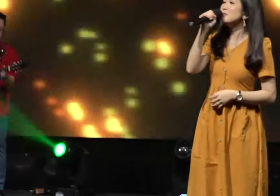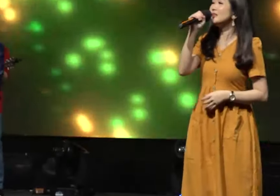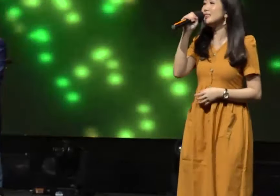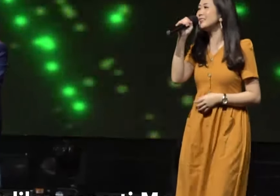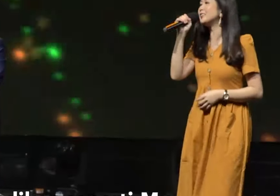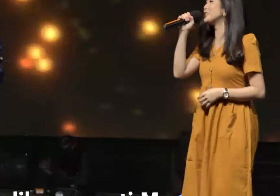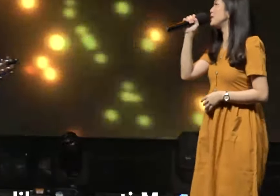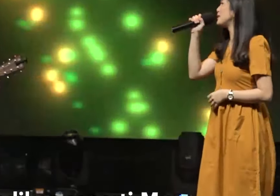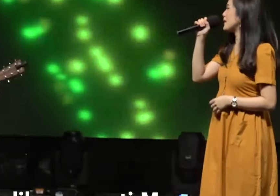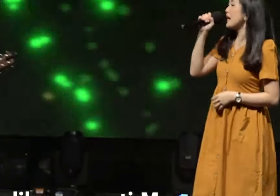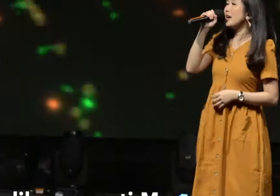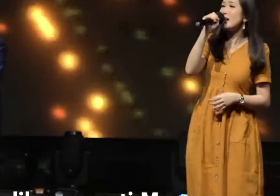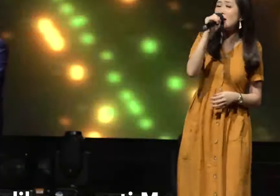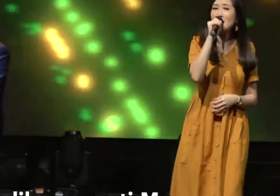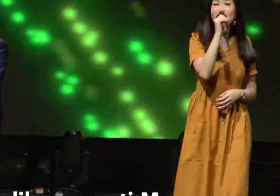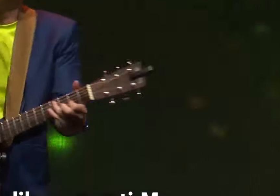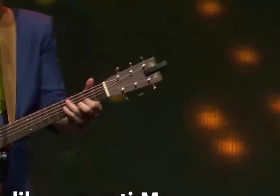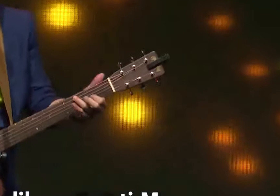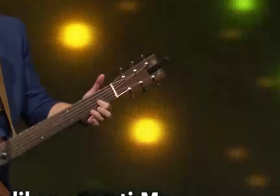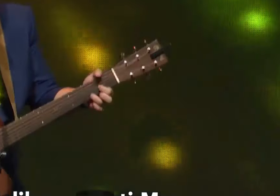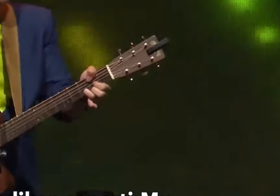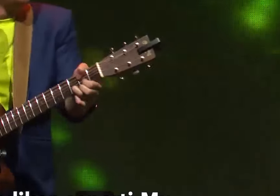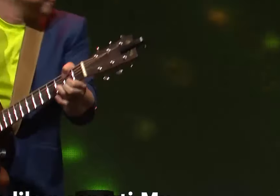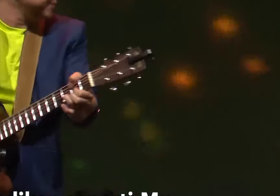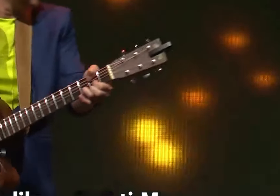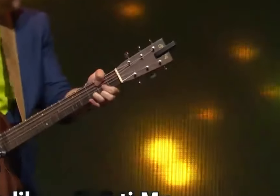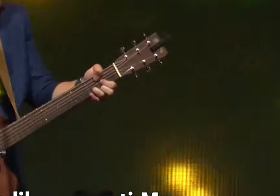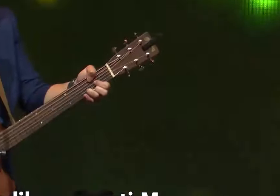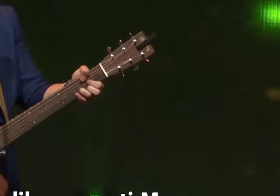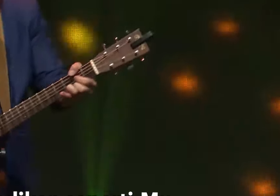membentang. Bentuk hidupku,